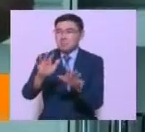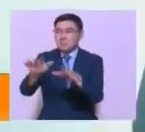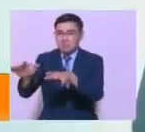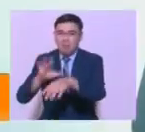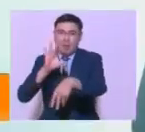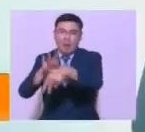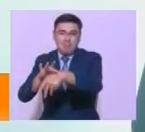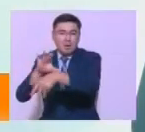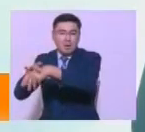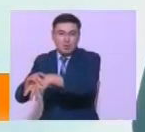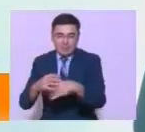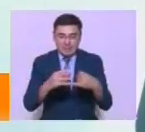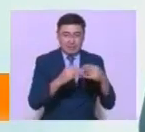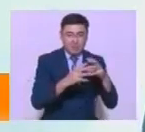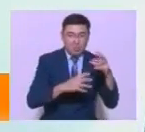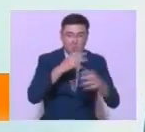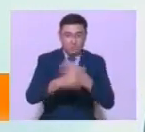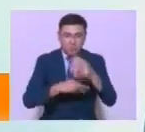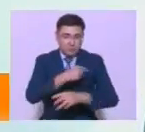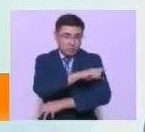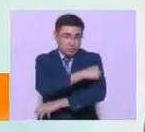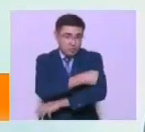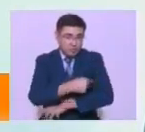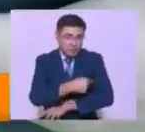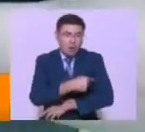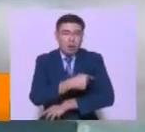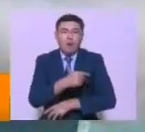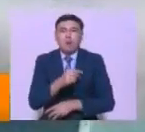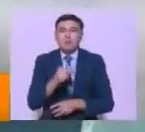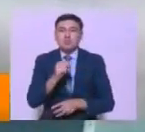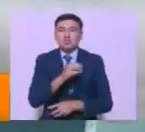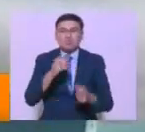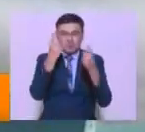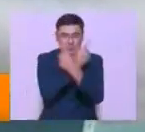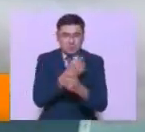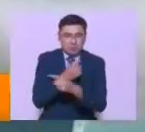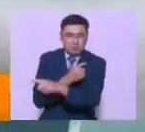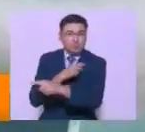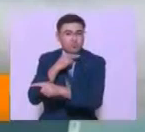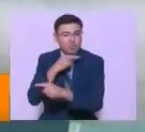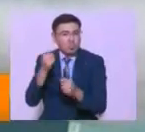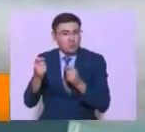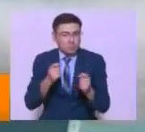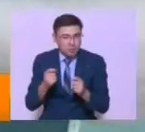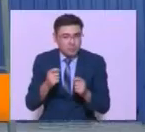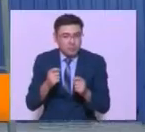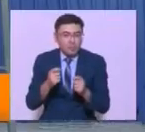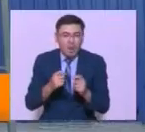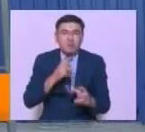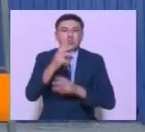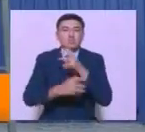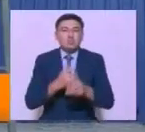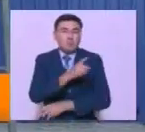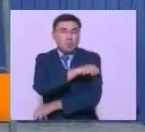байланысты дүниежүзілік денсаулық сақтау ұйымы жаһандық төтенше жағдай жариялаған болатын. Ал дүниежүзілік денсаулық